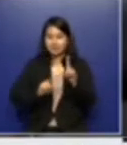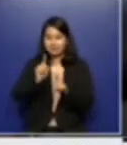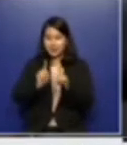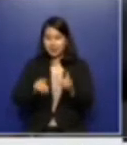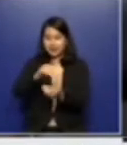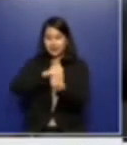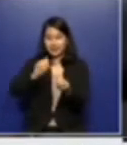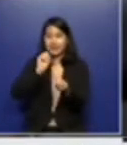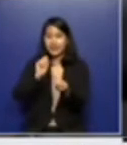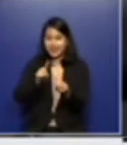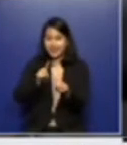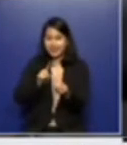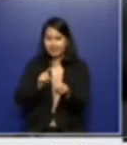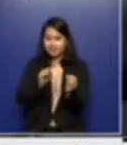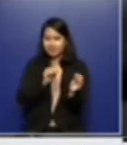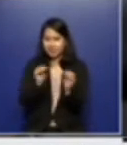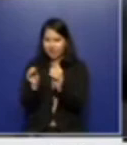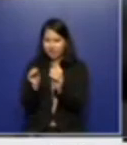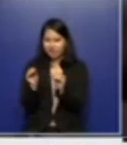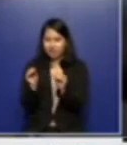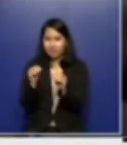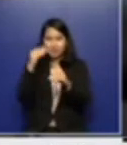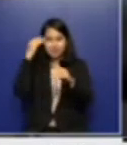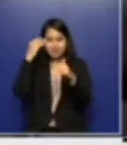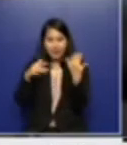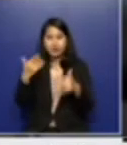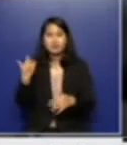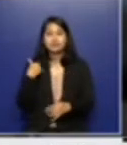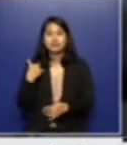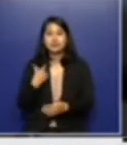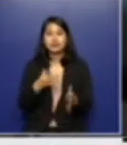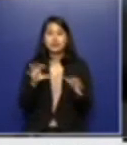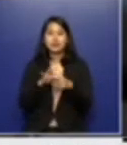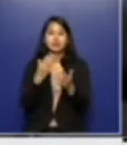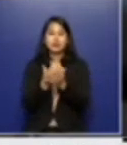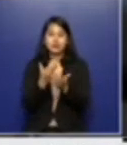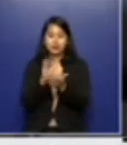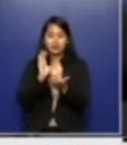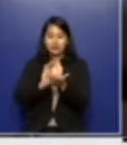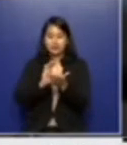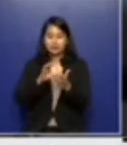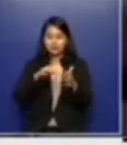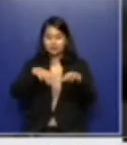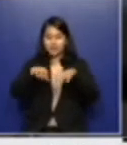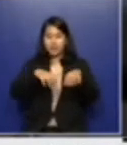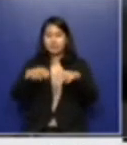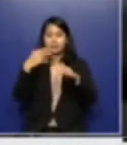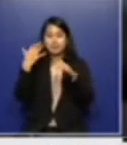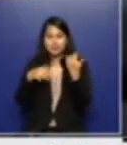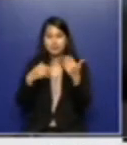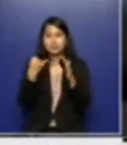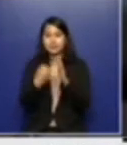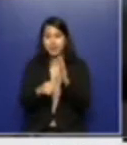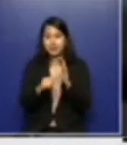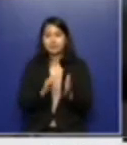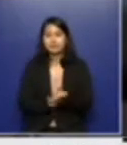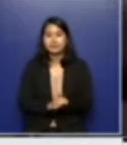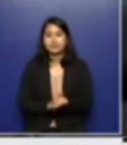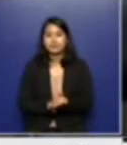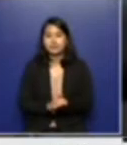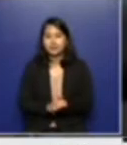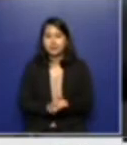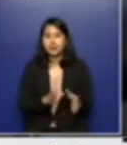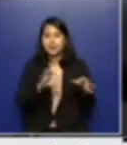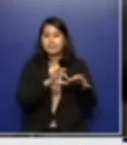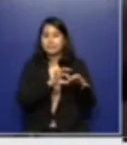กิจที่คลาดเคลื่อนทำให้การจัดสรรงบประมาณผิดพลาดไม่สอดคล้องกับสถาน